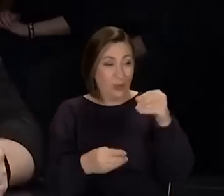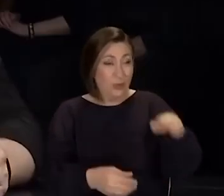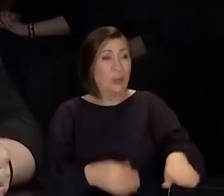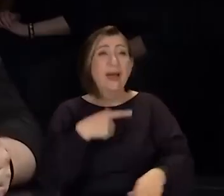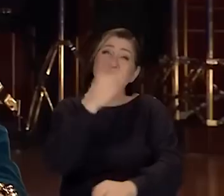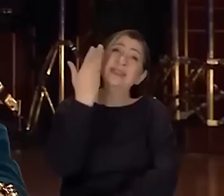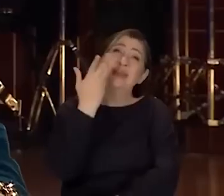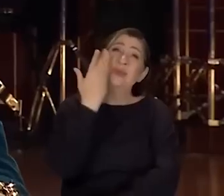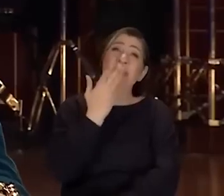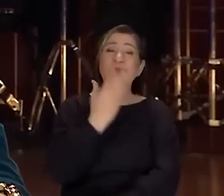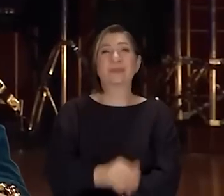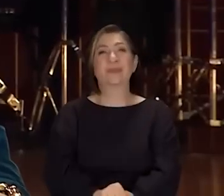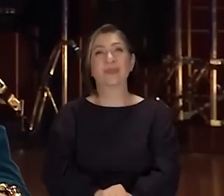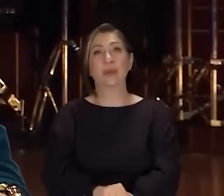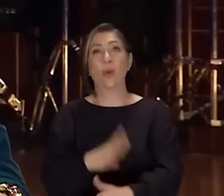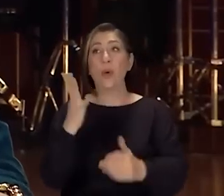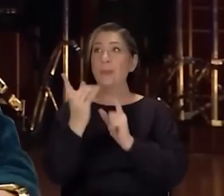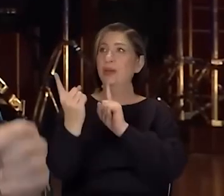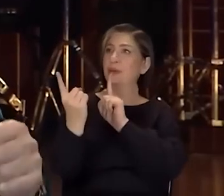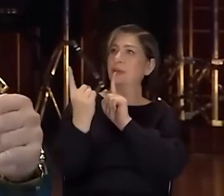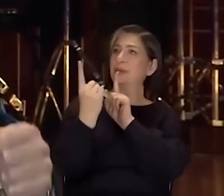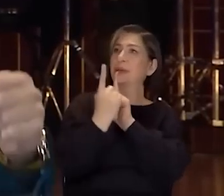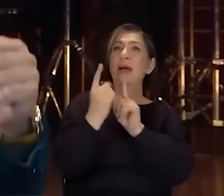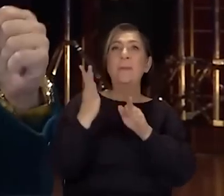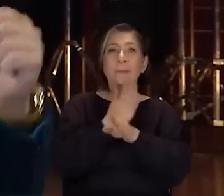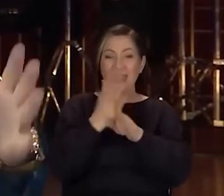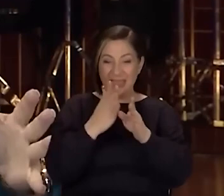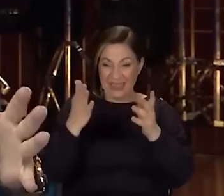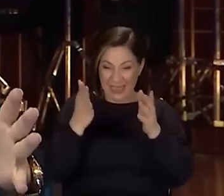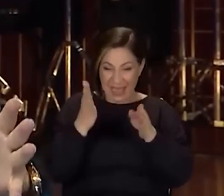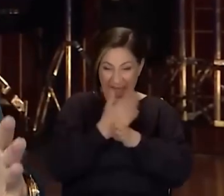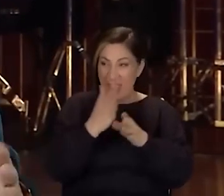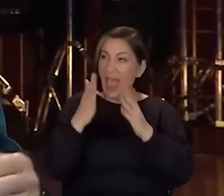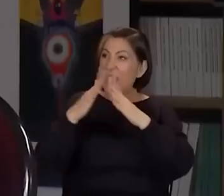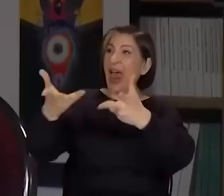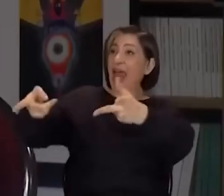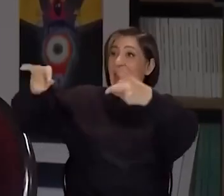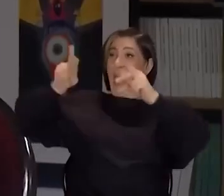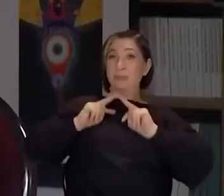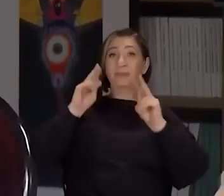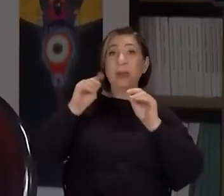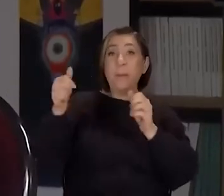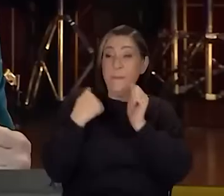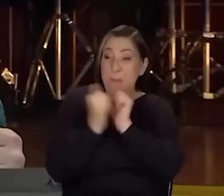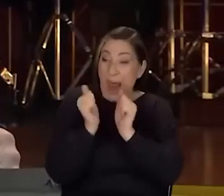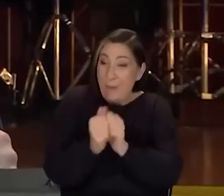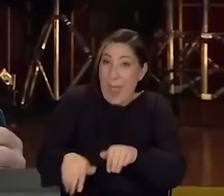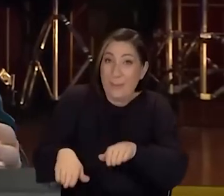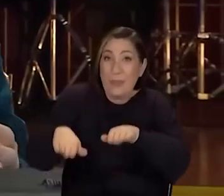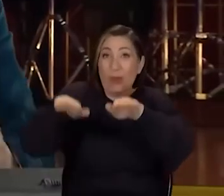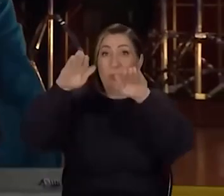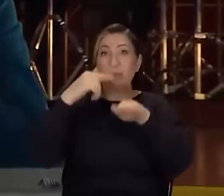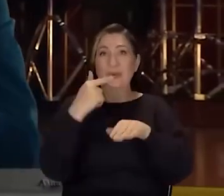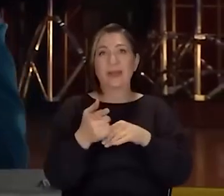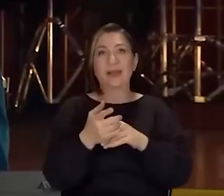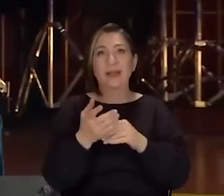Çocukken seyrediyordum beraber. Yani öyle bir geliyor ki malını mülkünü üstüme yapacak. Böyle beraber büyüdük diyor.